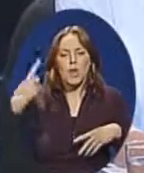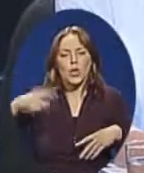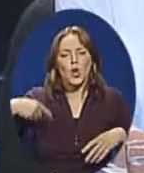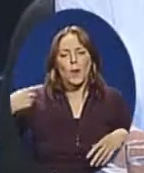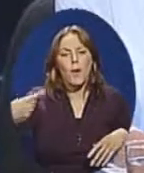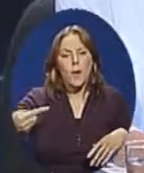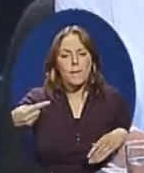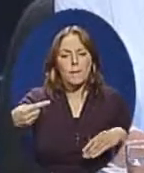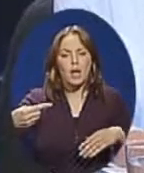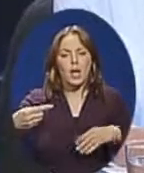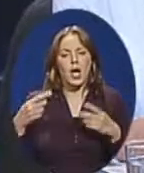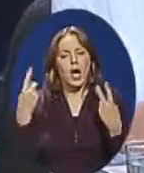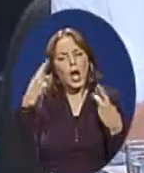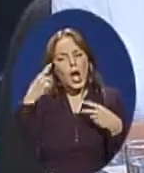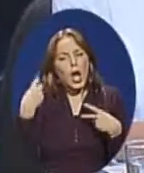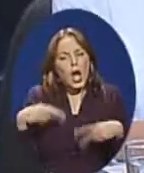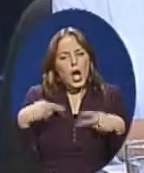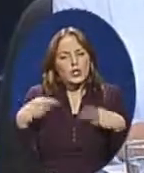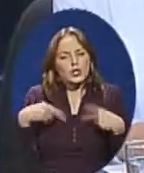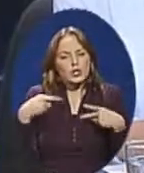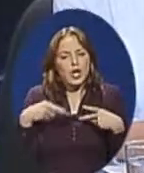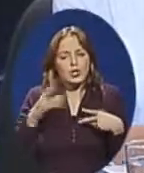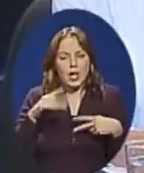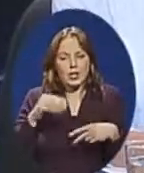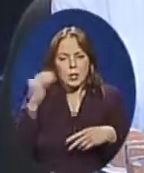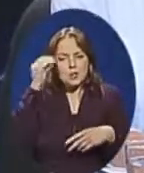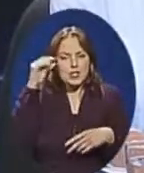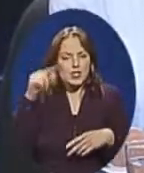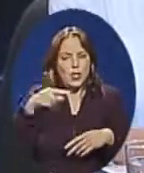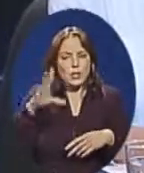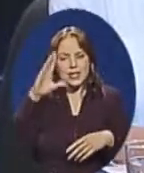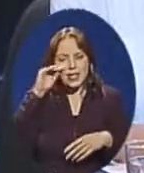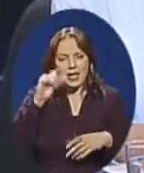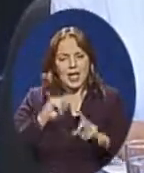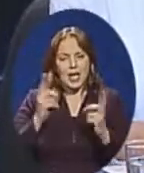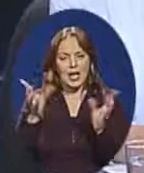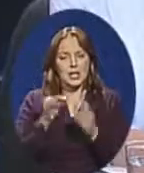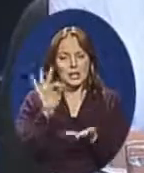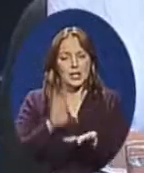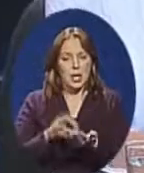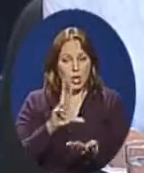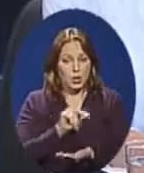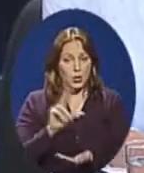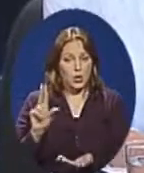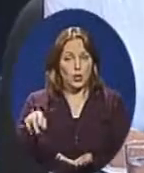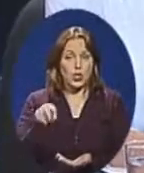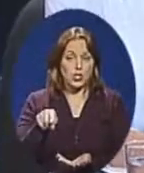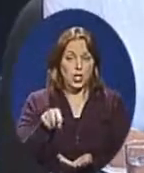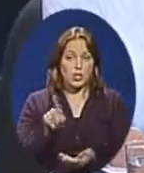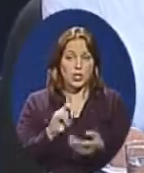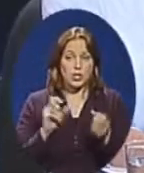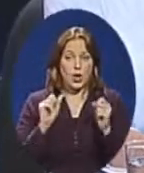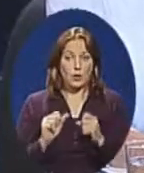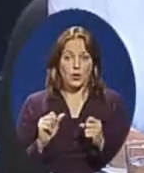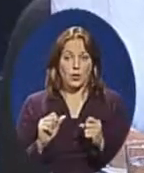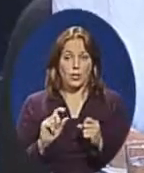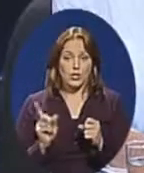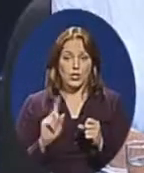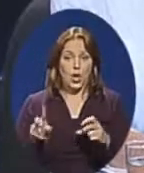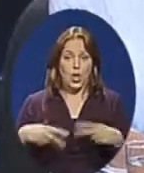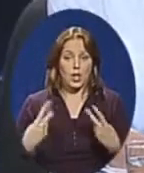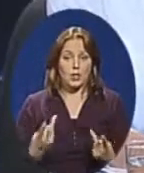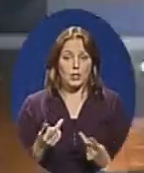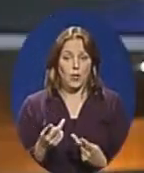הבא ומהחשש שאתה מזכיר שם ילד אחר עם מקרה דומה, נכון. שאצלו זה לא בטוח שזה לא